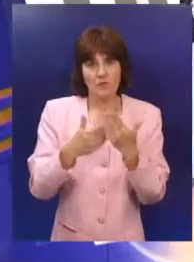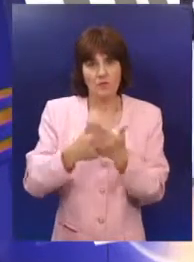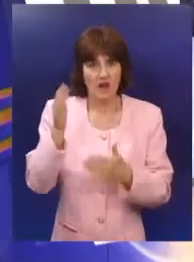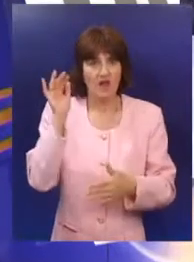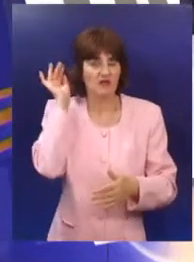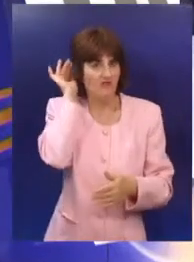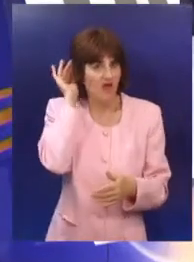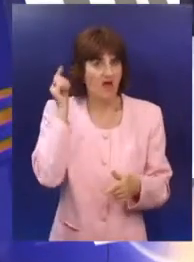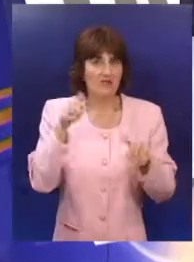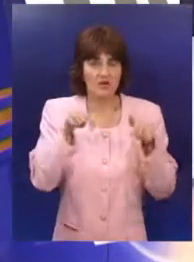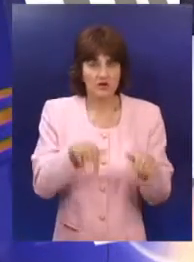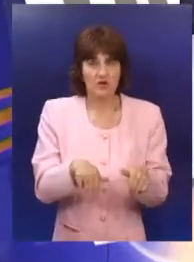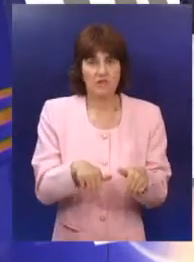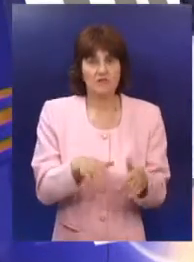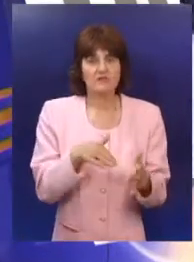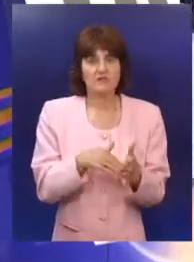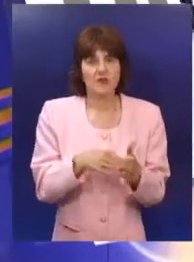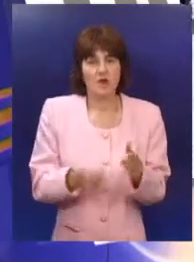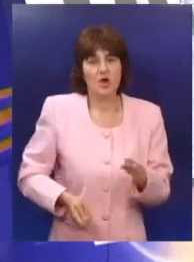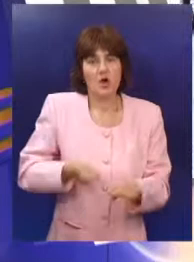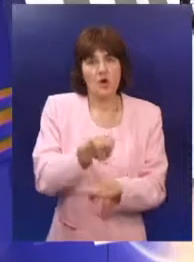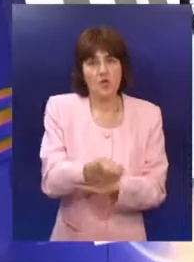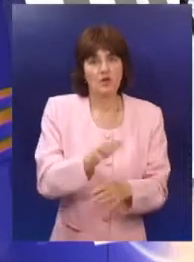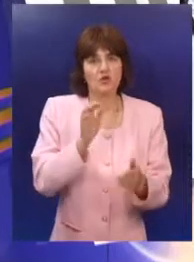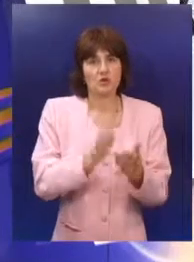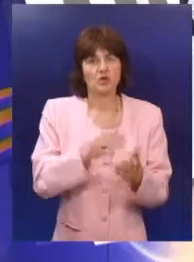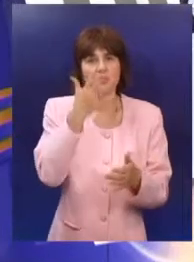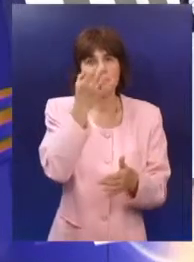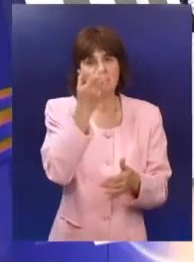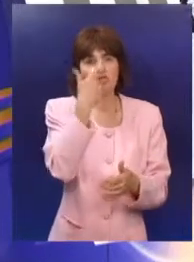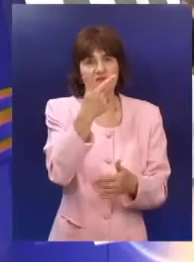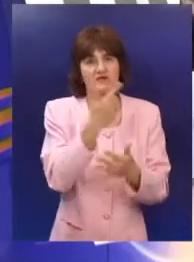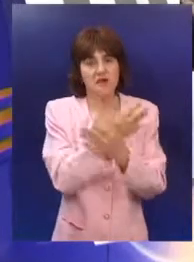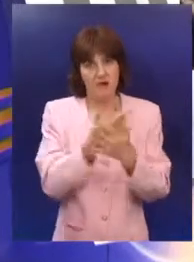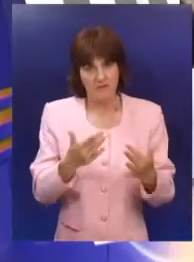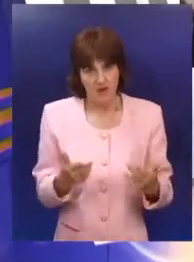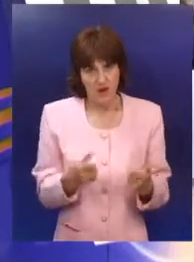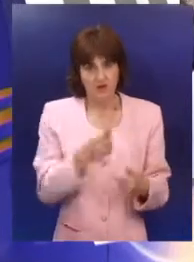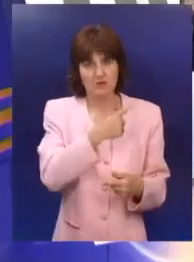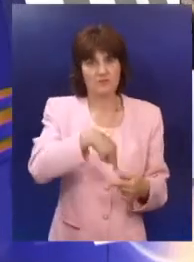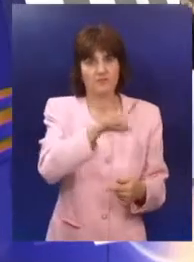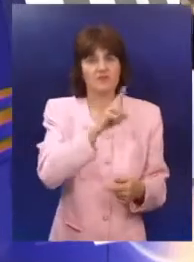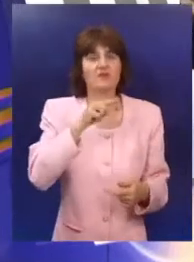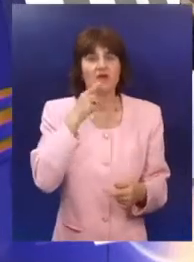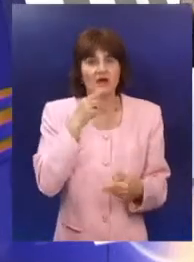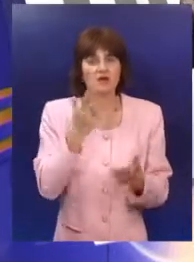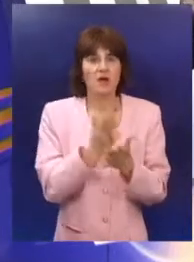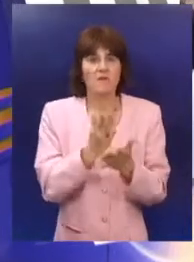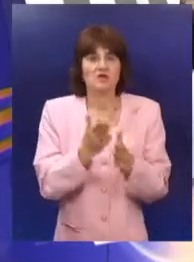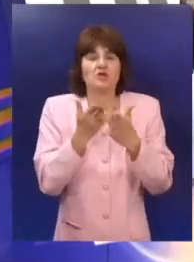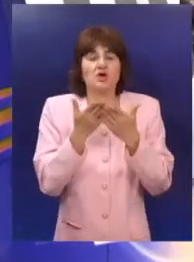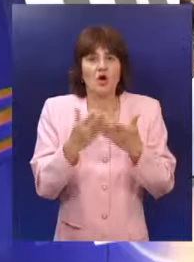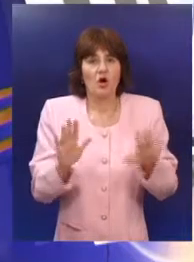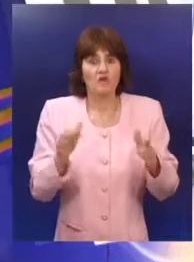Subotica i vlada Vojvodine. U te projekte je do sada uloženo 520 miliona dinara. Pajtić je posebno naglasio da će